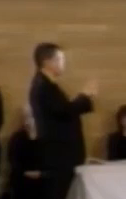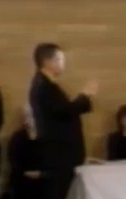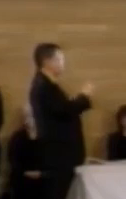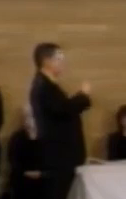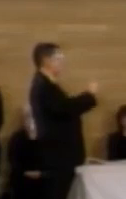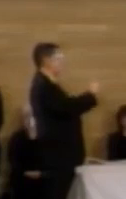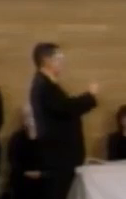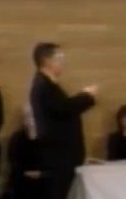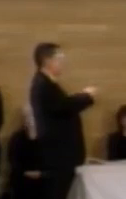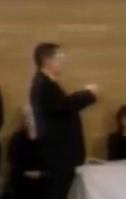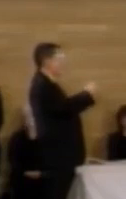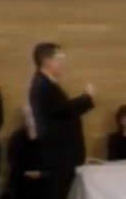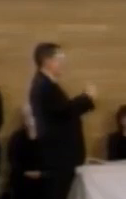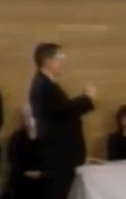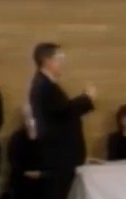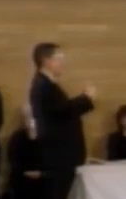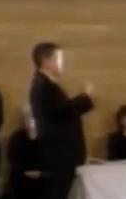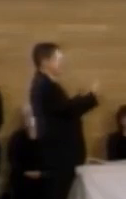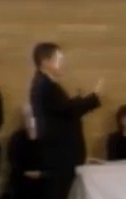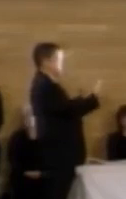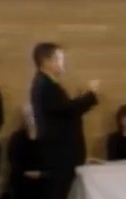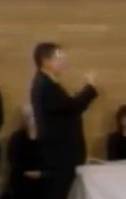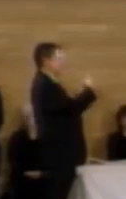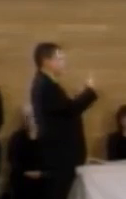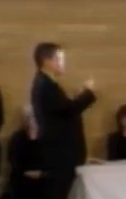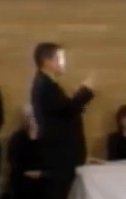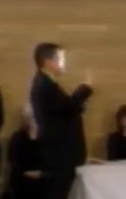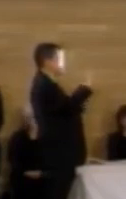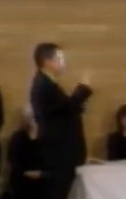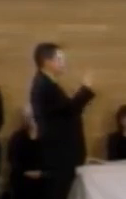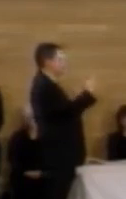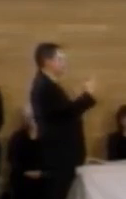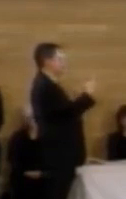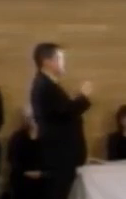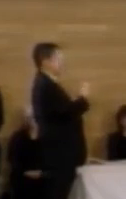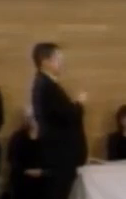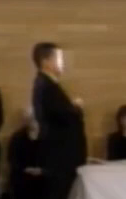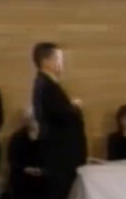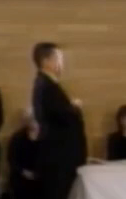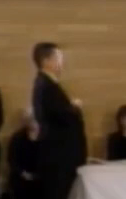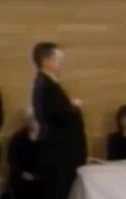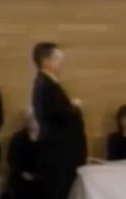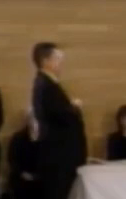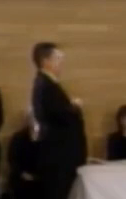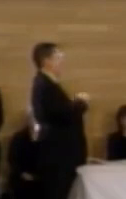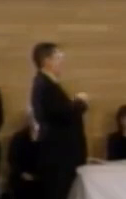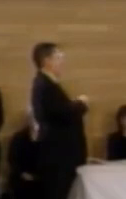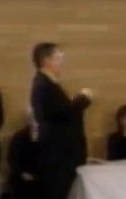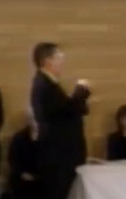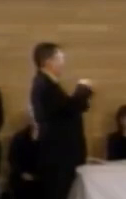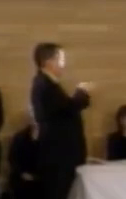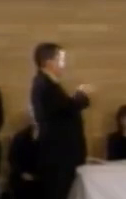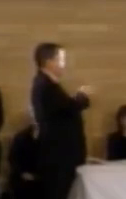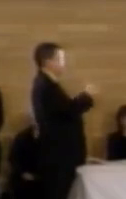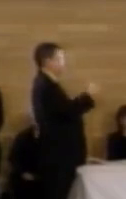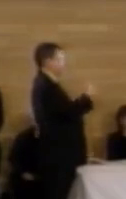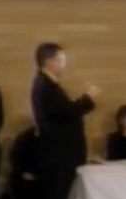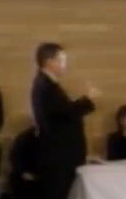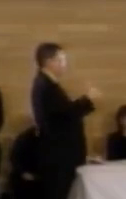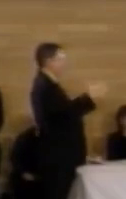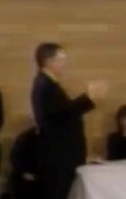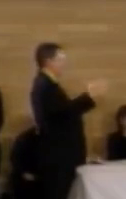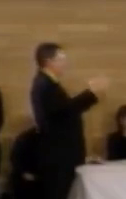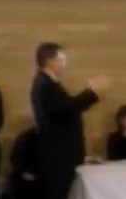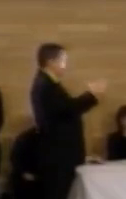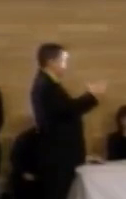民大会2021では、全国各地の防災教育関係者が一堂に会し、沿岸各地の震